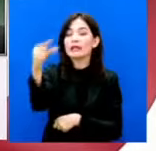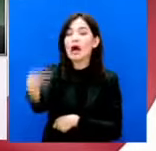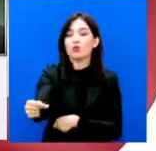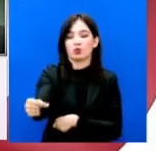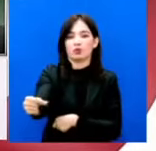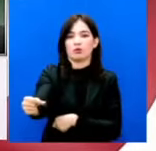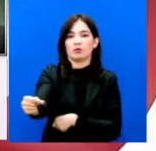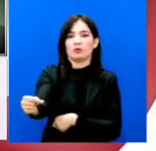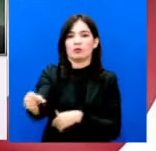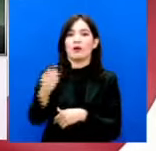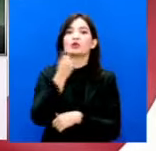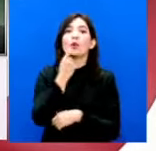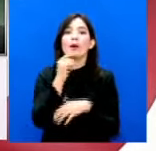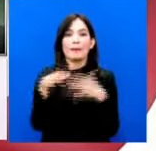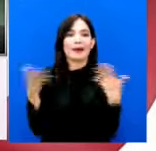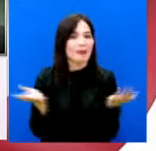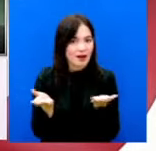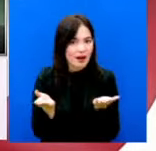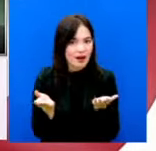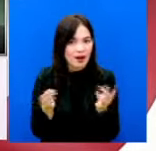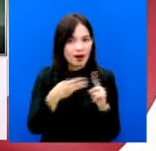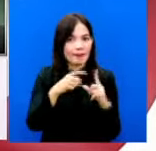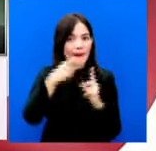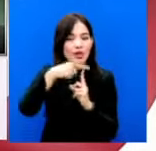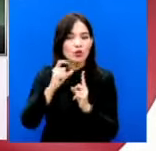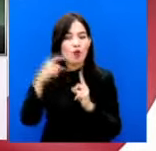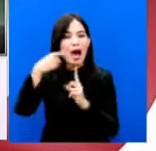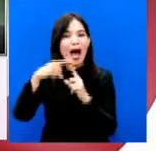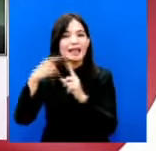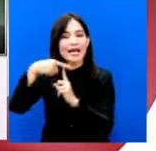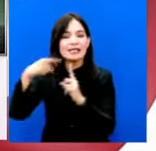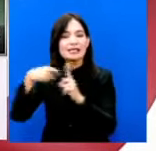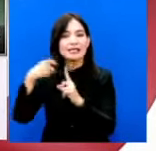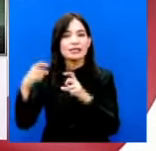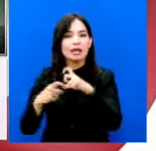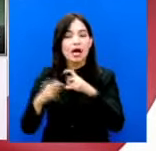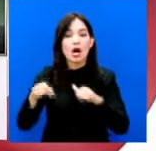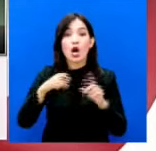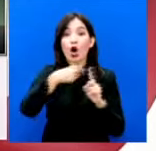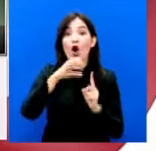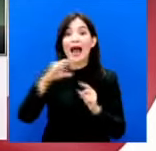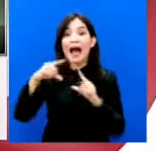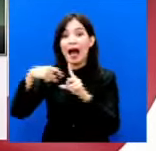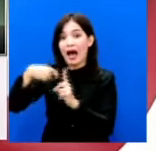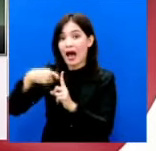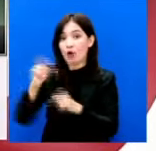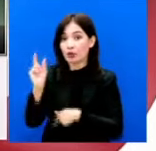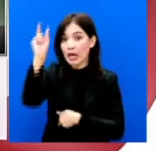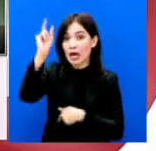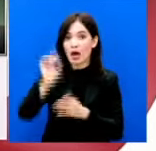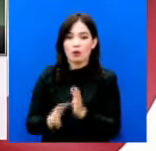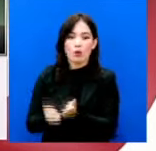Bapak bisa kalian di apa namanya Batu Atas, yang dari Kolaka Utara, sudah sakit, keras